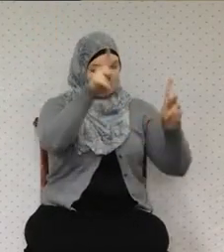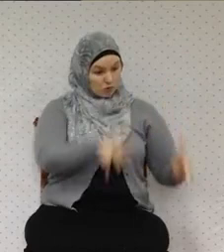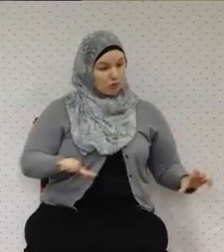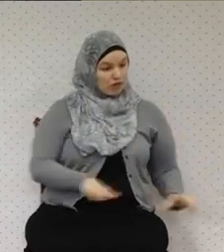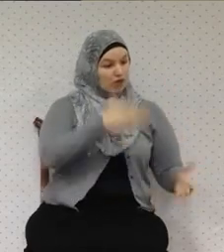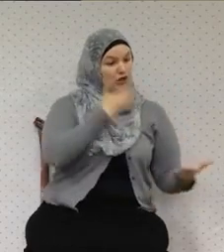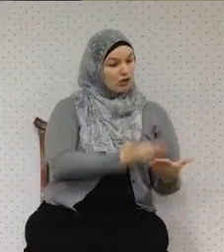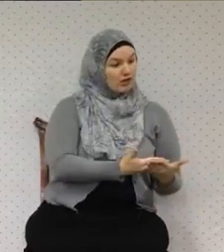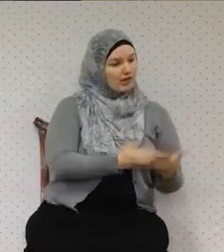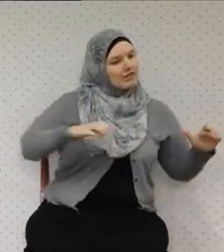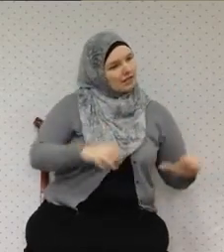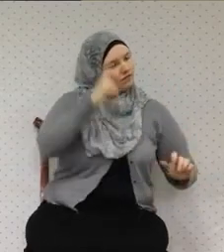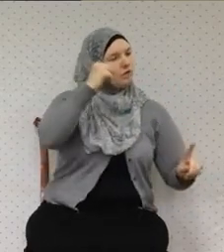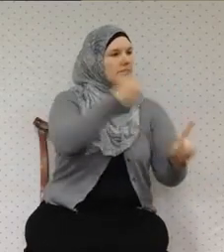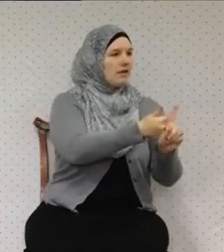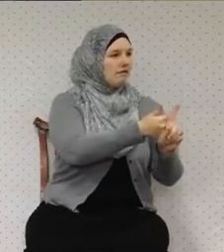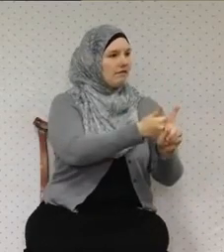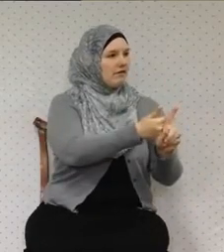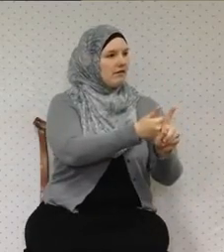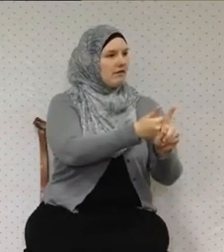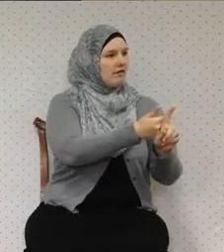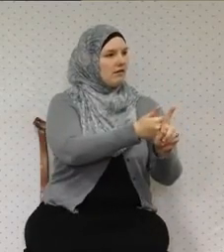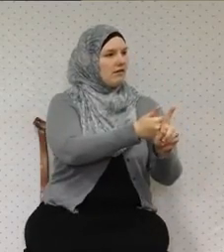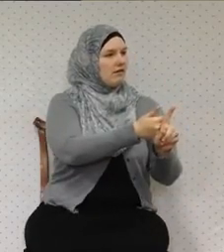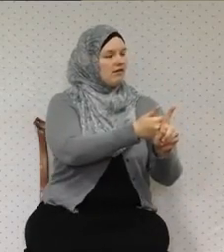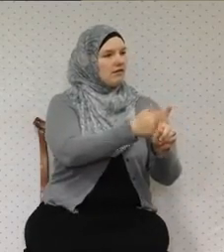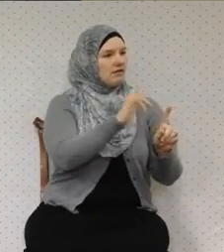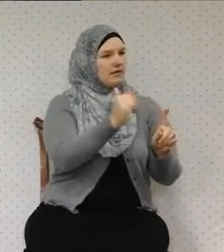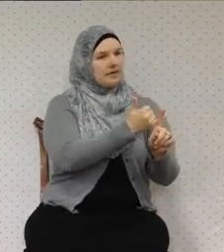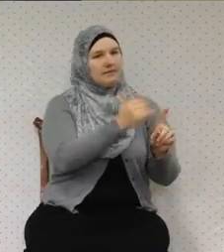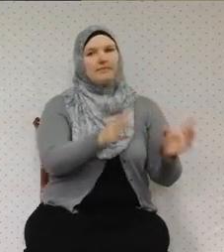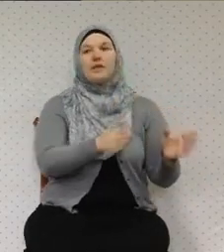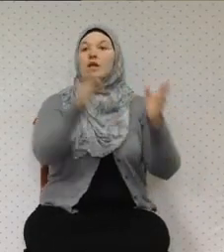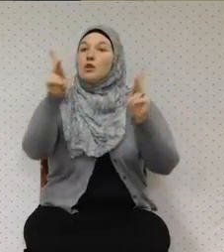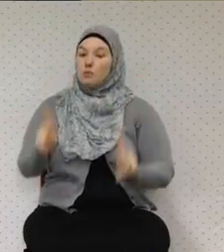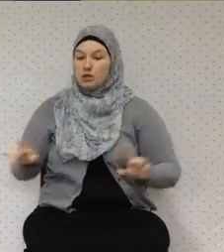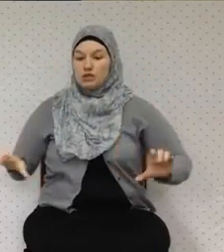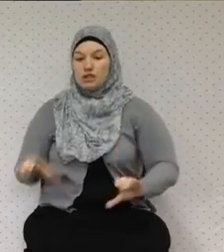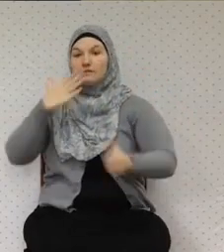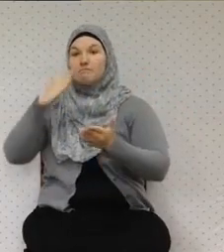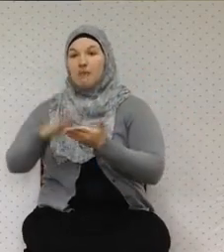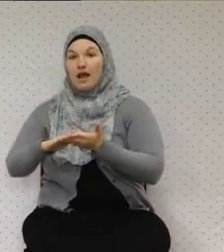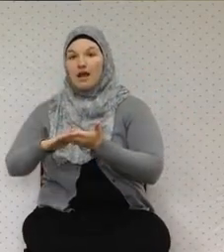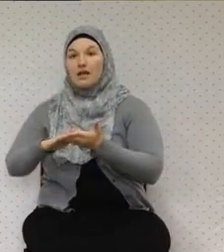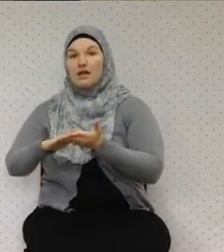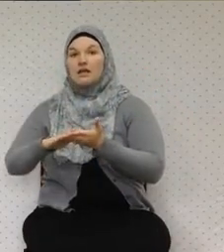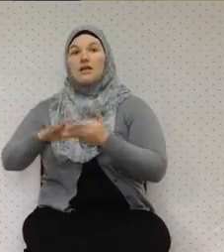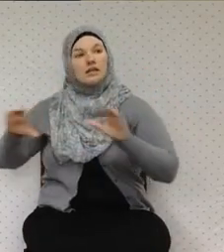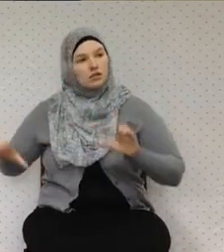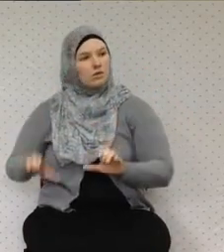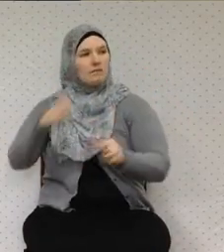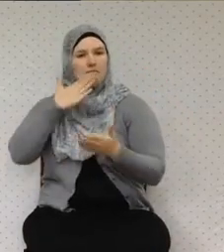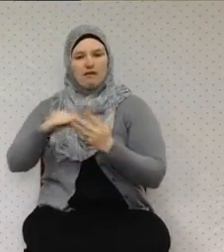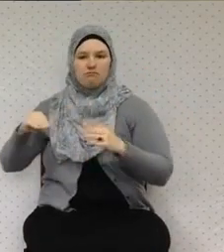does good, he does it for himself. ومن أساء فعليها. He who does evil, he is doing